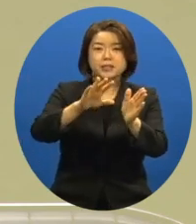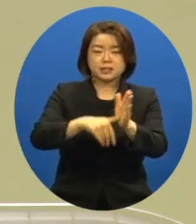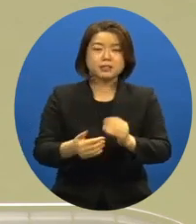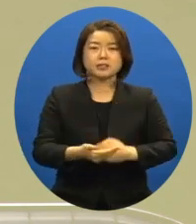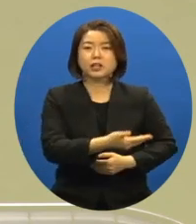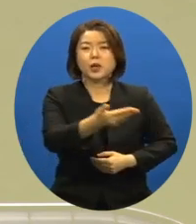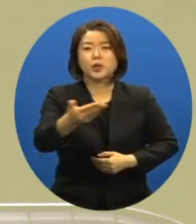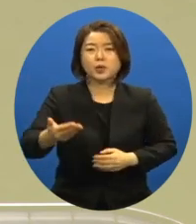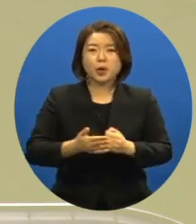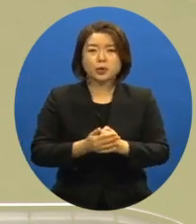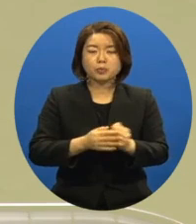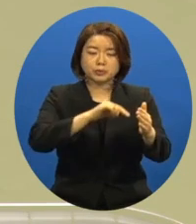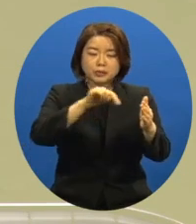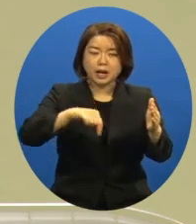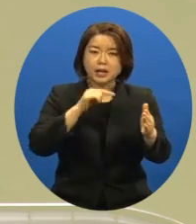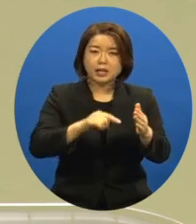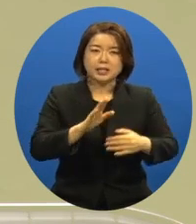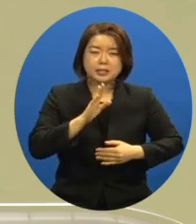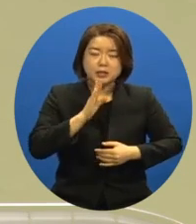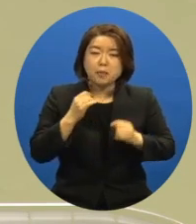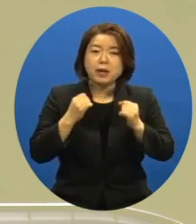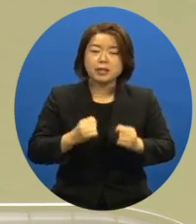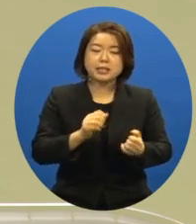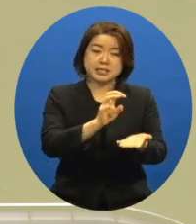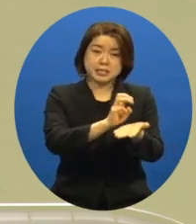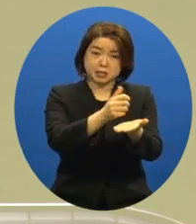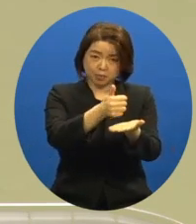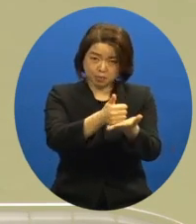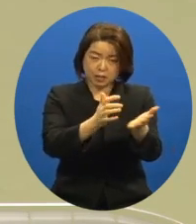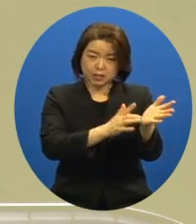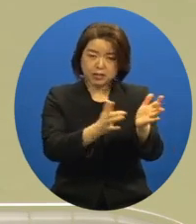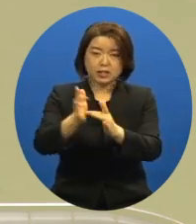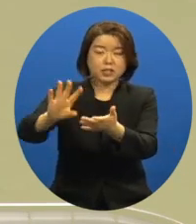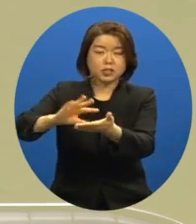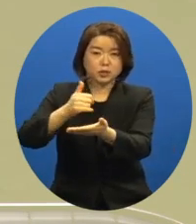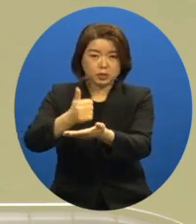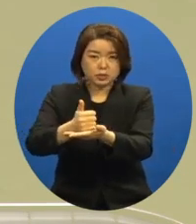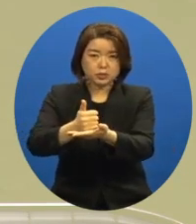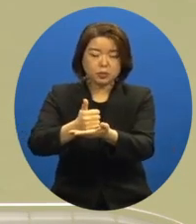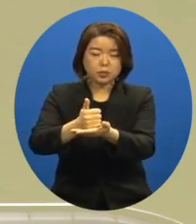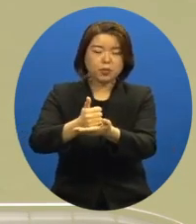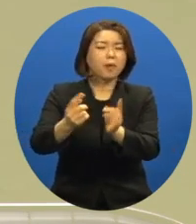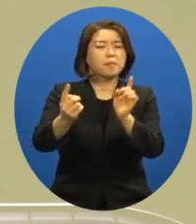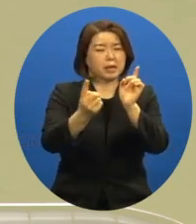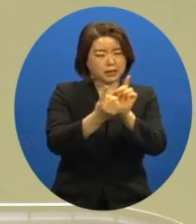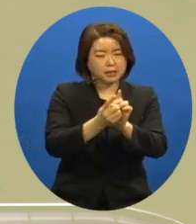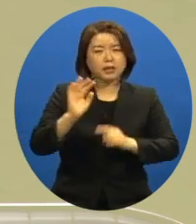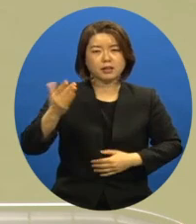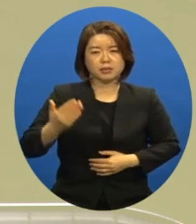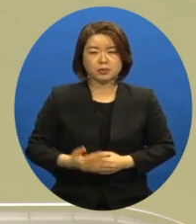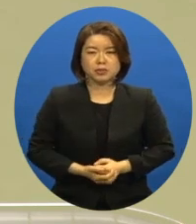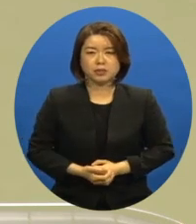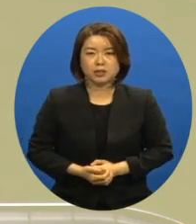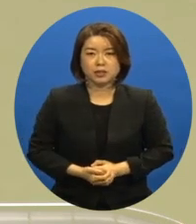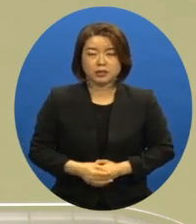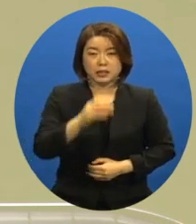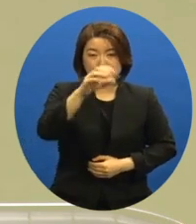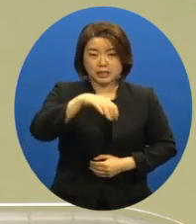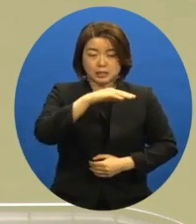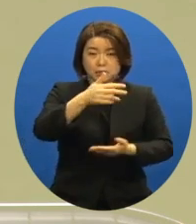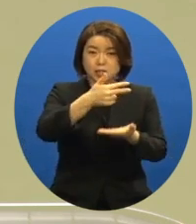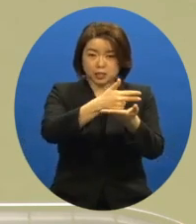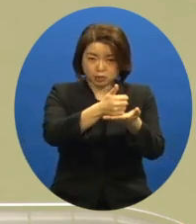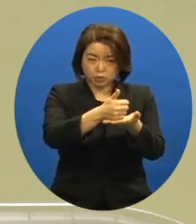여러분은 여러분 안에 정말 계신 메시아 예수 그리스도 그분을 만나야 합니다. 십자가의